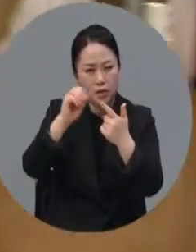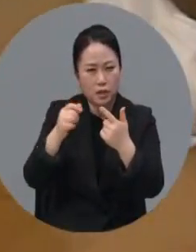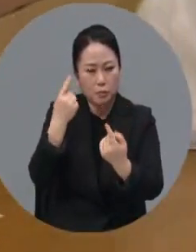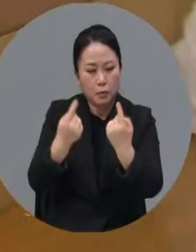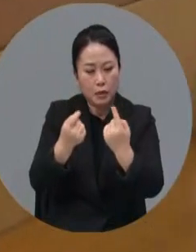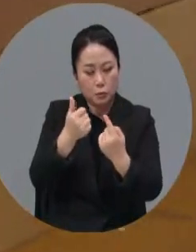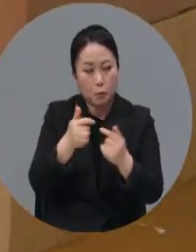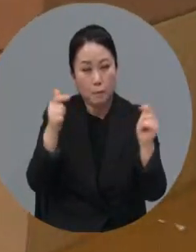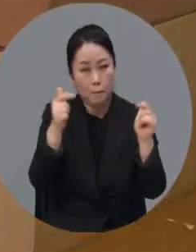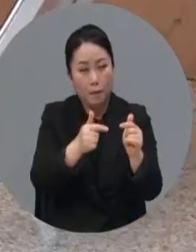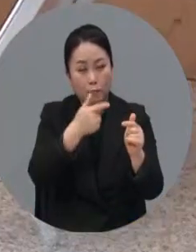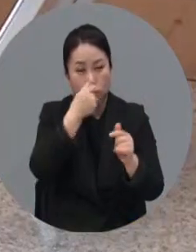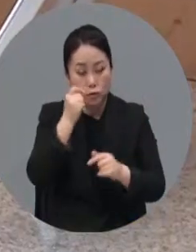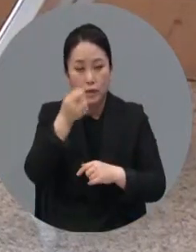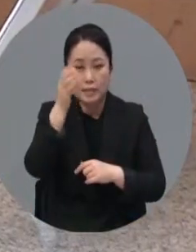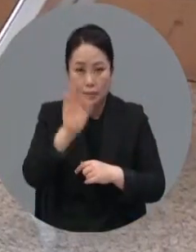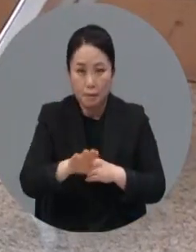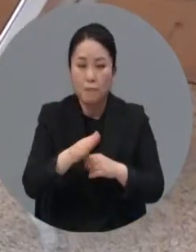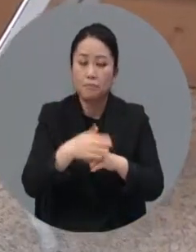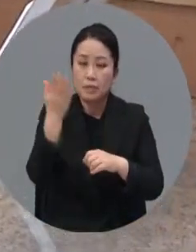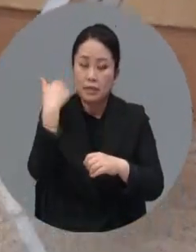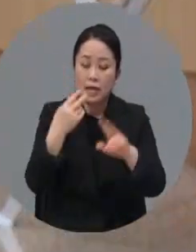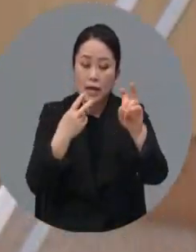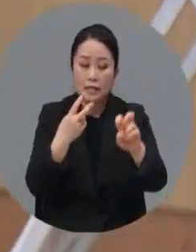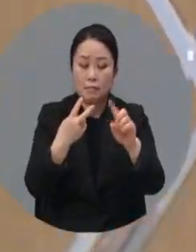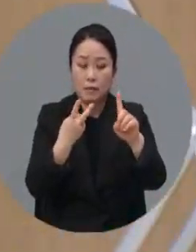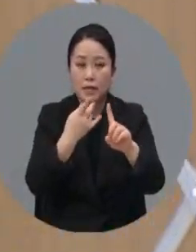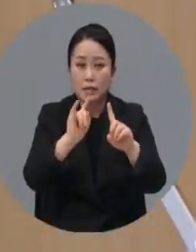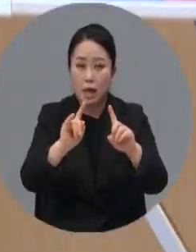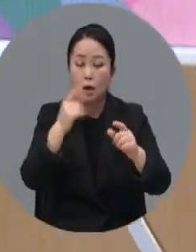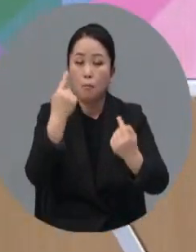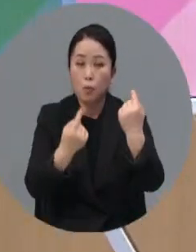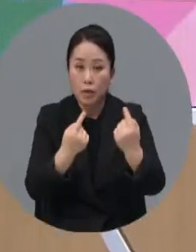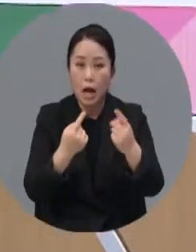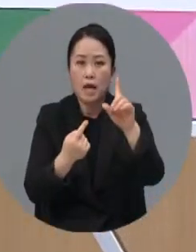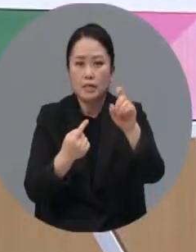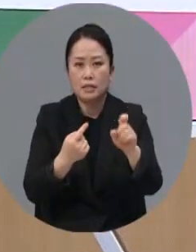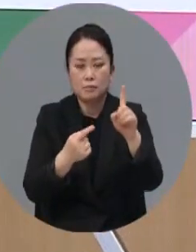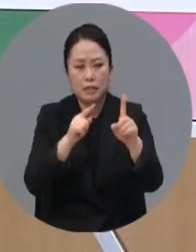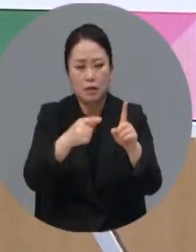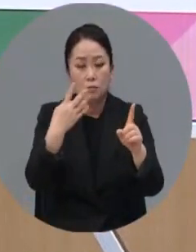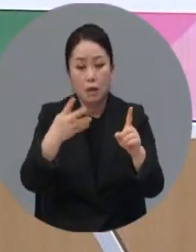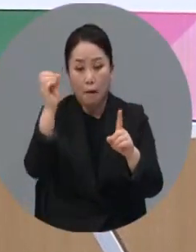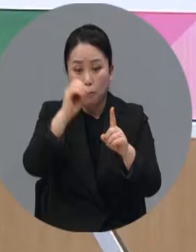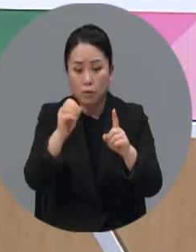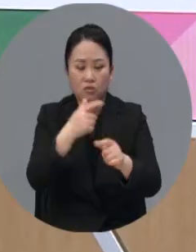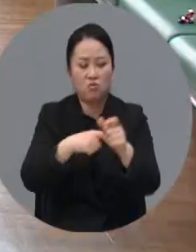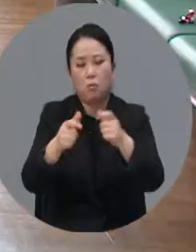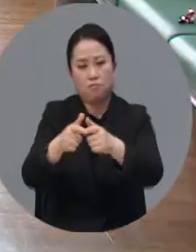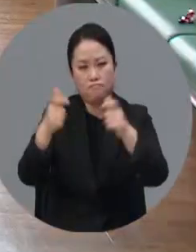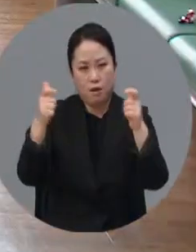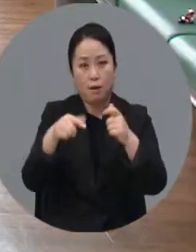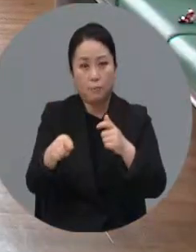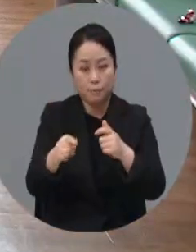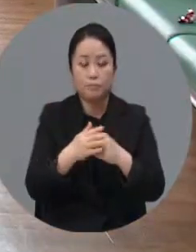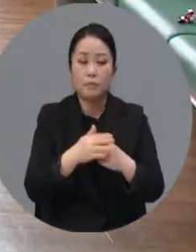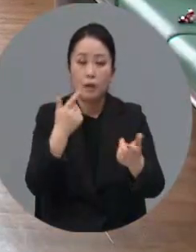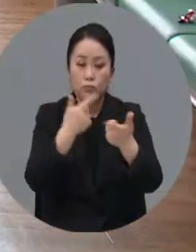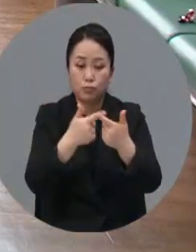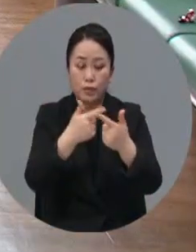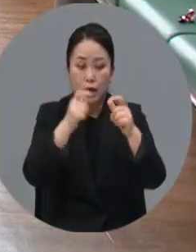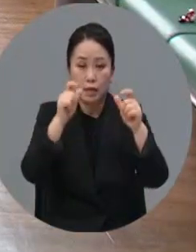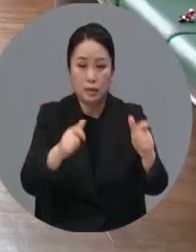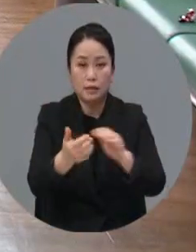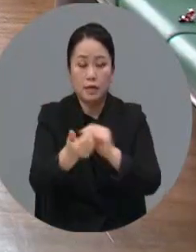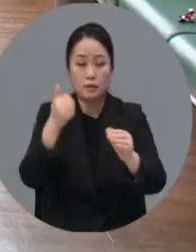지난 21대 총선 부산 사전투표 첫날 투표율 11.43%보다 높은 수치입니다. 부산에선